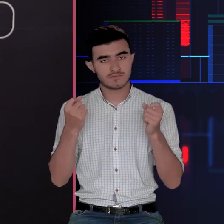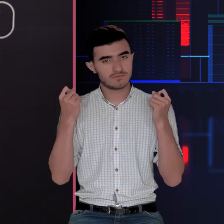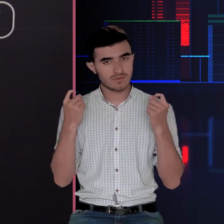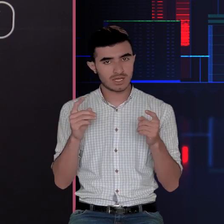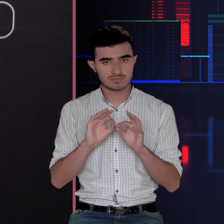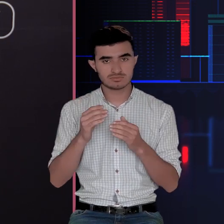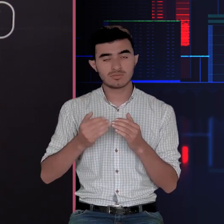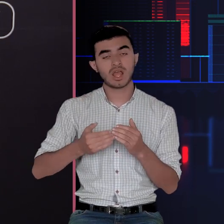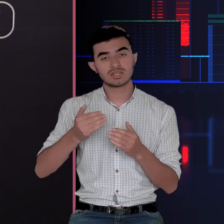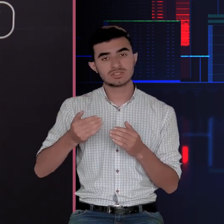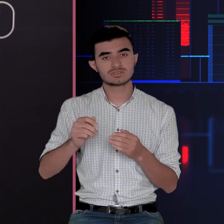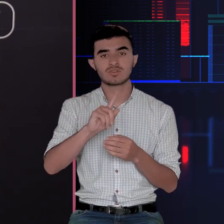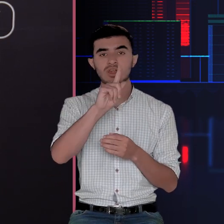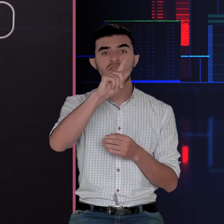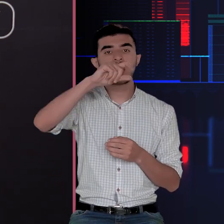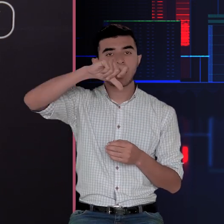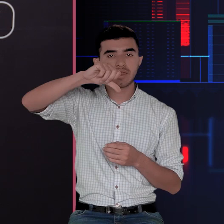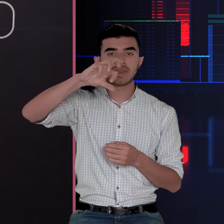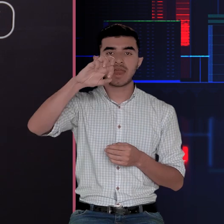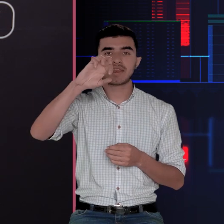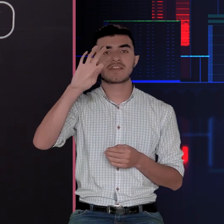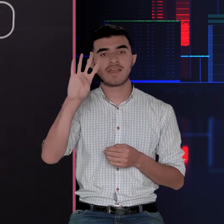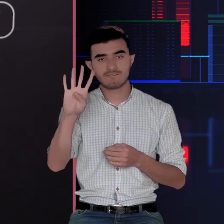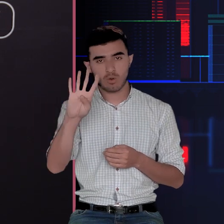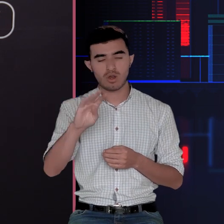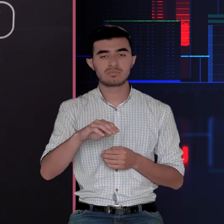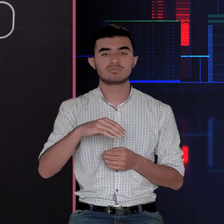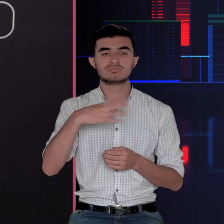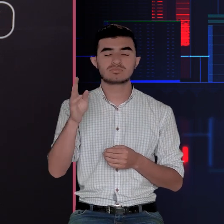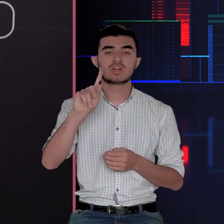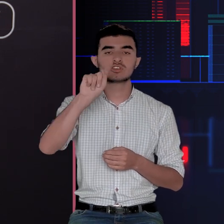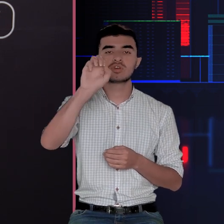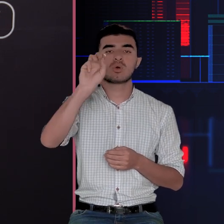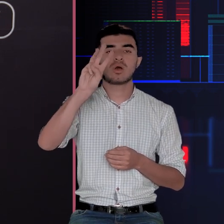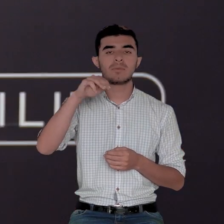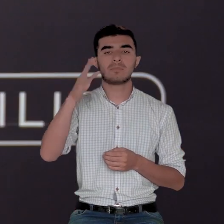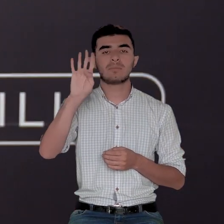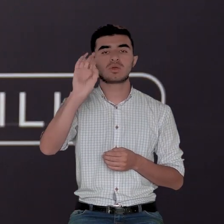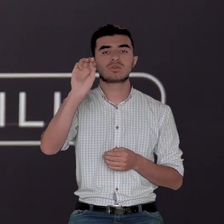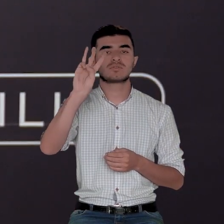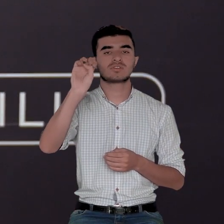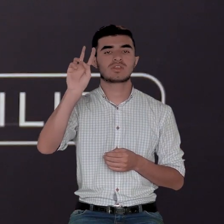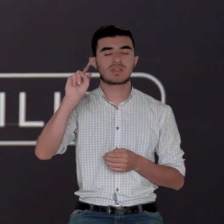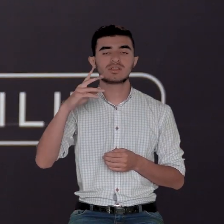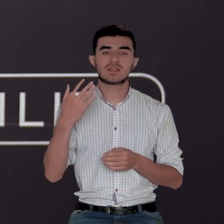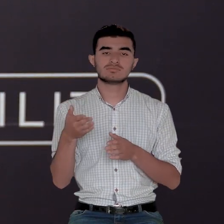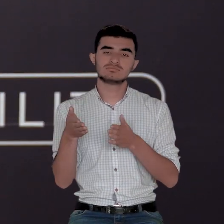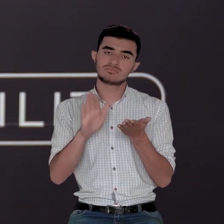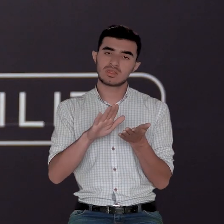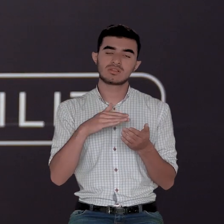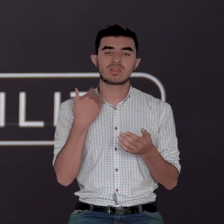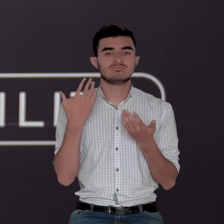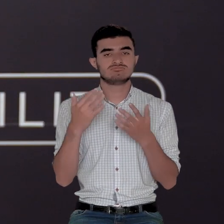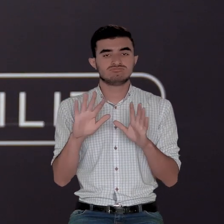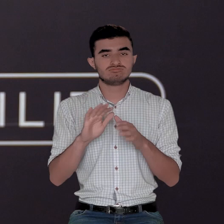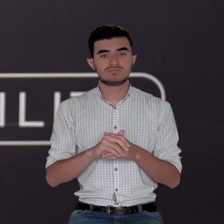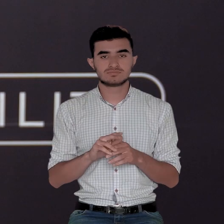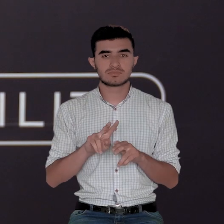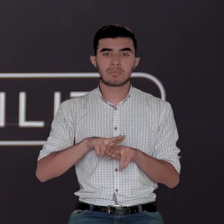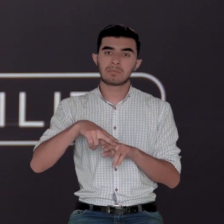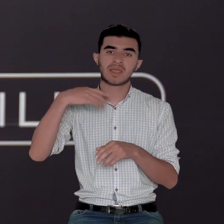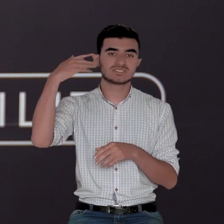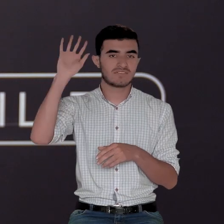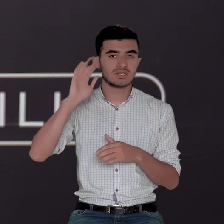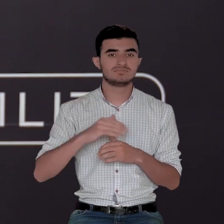ये 1984 में टॉम बावन पास्ड अवे. व्हेन ही वाज नियर डेथ, इसने एक ख्वाहिश का